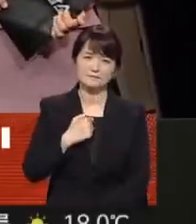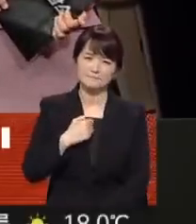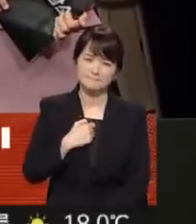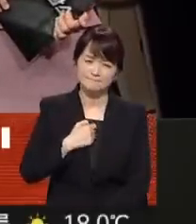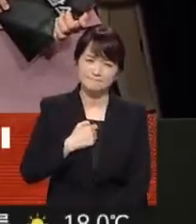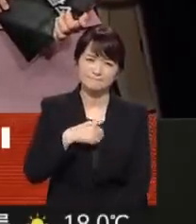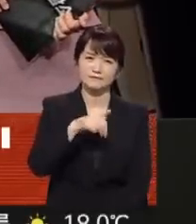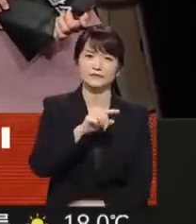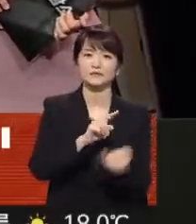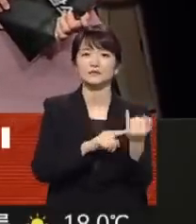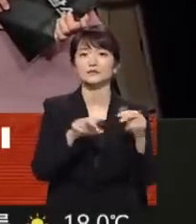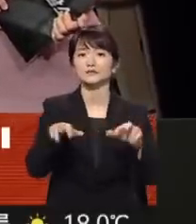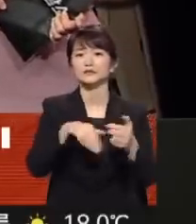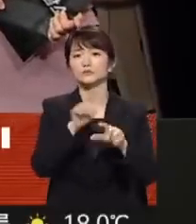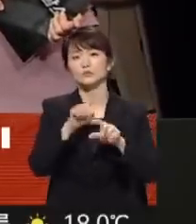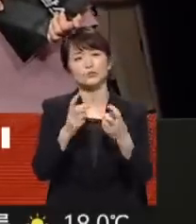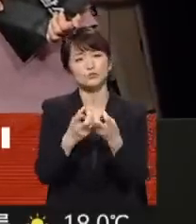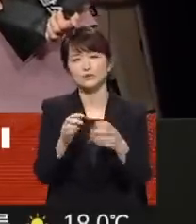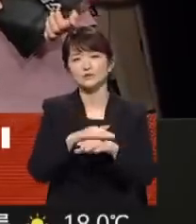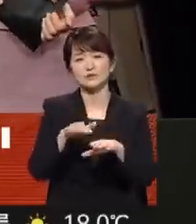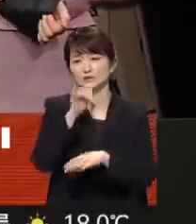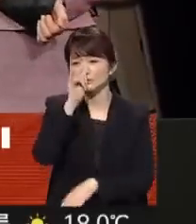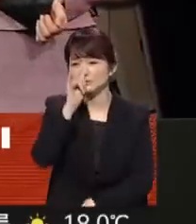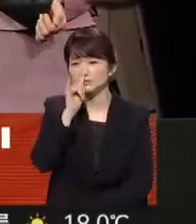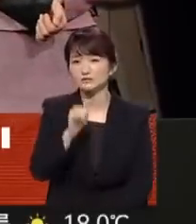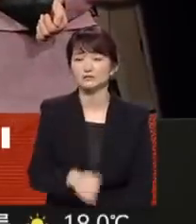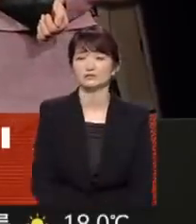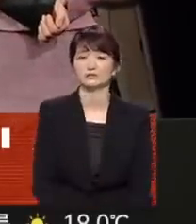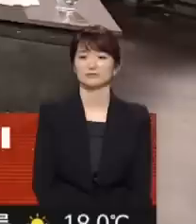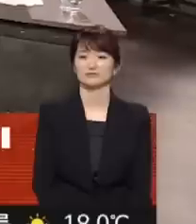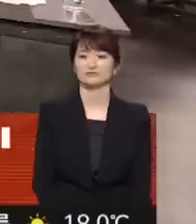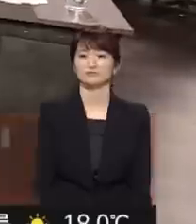답답해진다는 천 씨. 이 상황을 어떻게 해결할 수 있을까요?